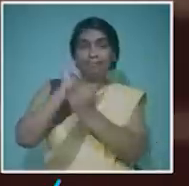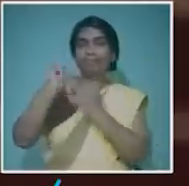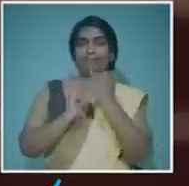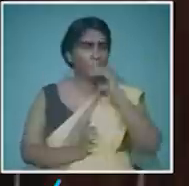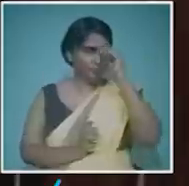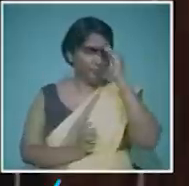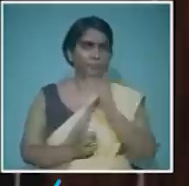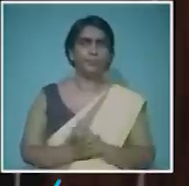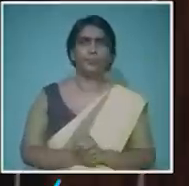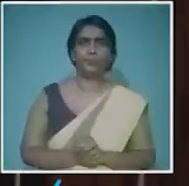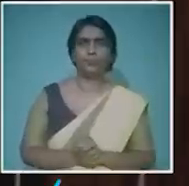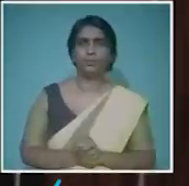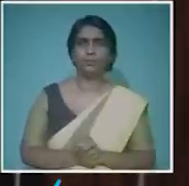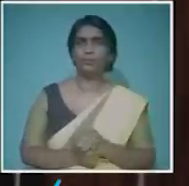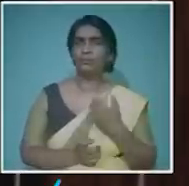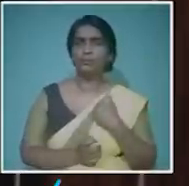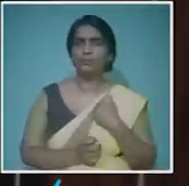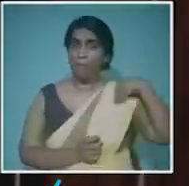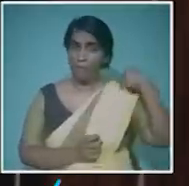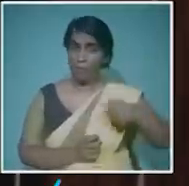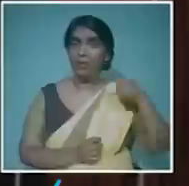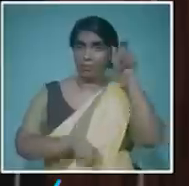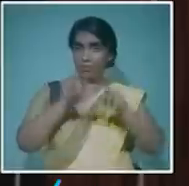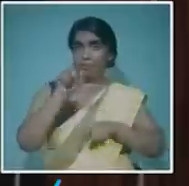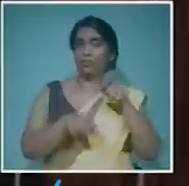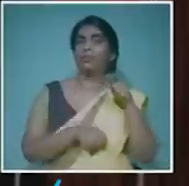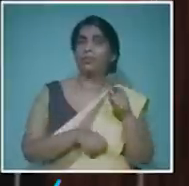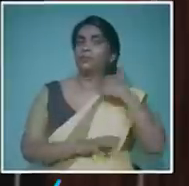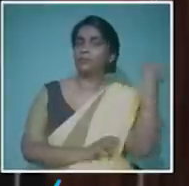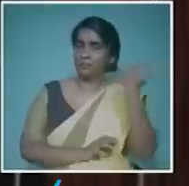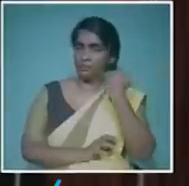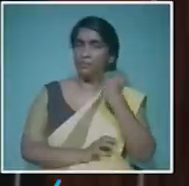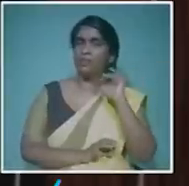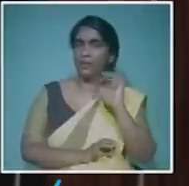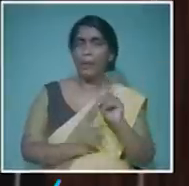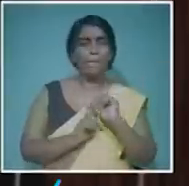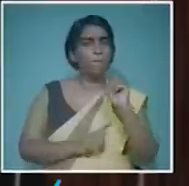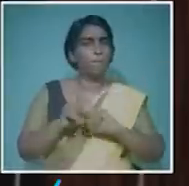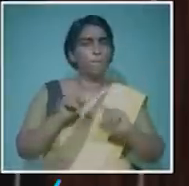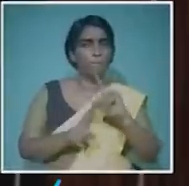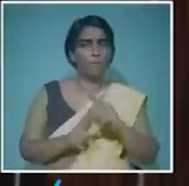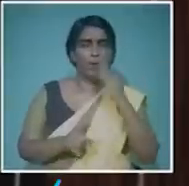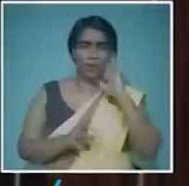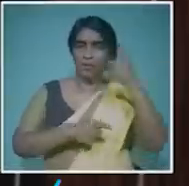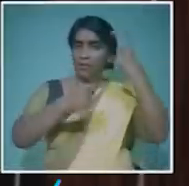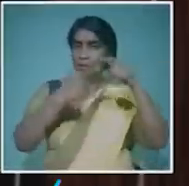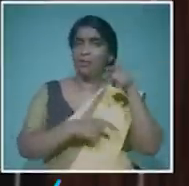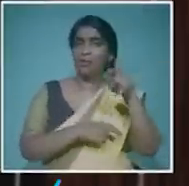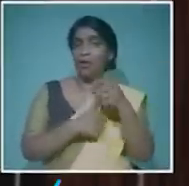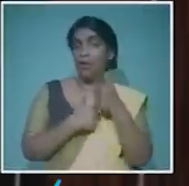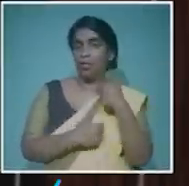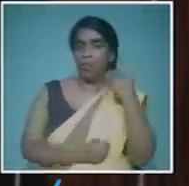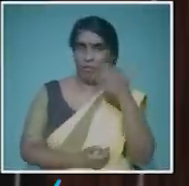කතා කරලා නෙමෙයි. මම හිතන්නේ අපිට වඩා ගොඩක් ජ්‍යෙෂ්ඨ අය තමයි මීට ඉස්සෙල්ලා කතා කරේ. ඒ නිසා පාර්ලිමේන්තු සම්ප්‍රදාය ගැන එතුමන්ලා මීට වඩා